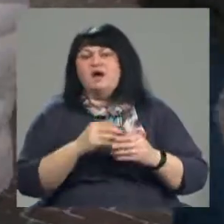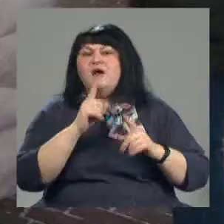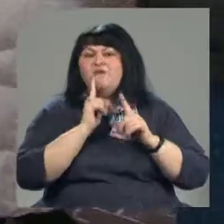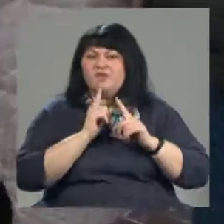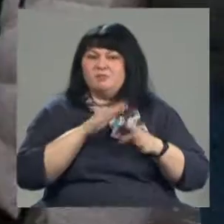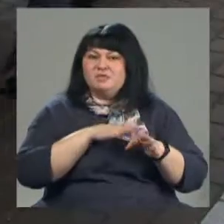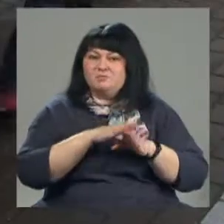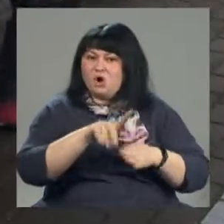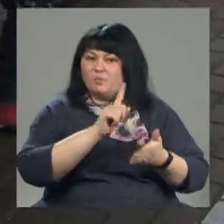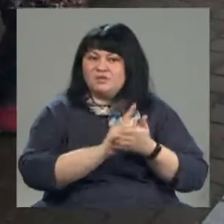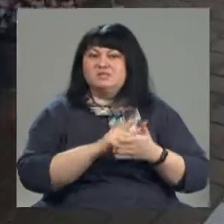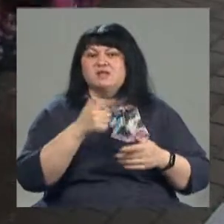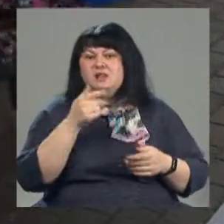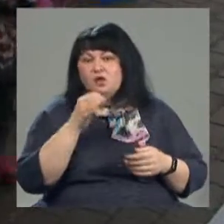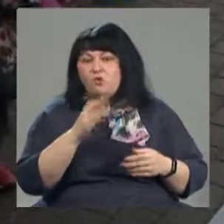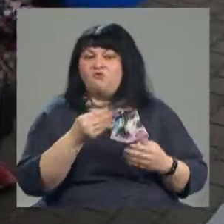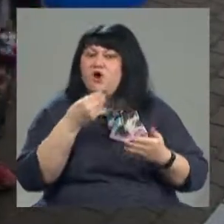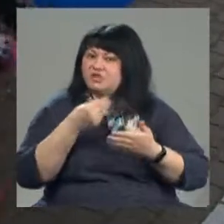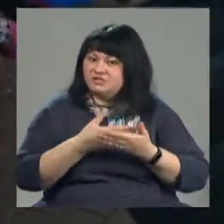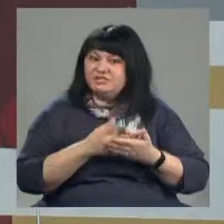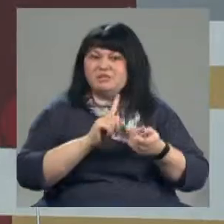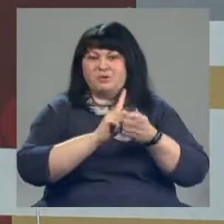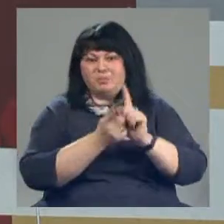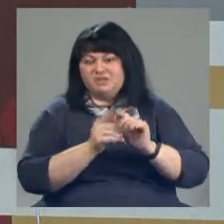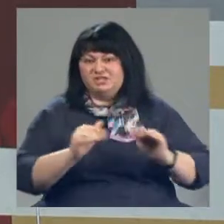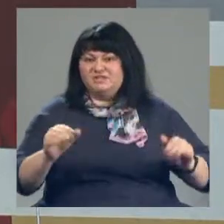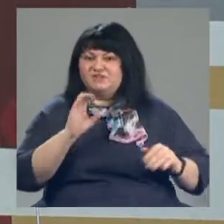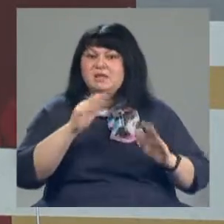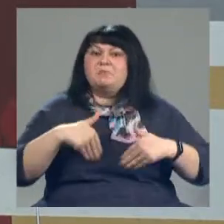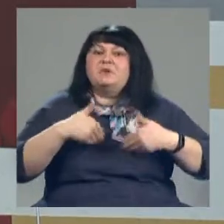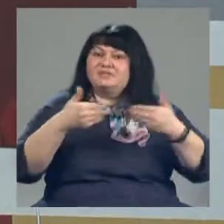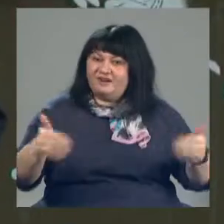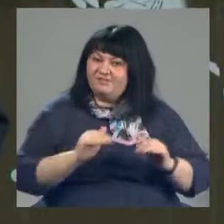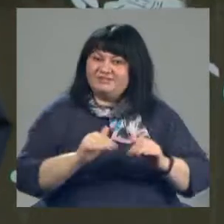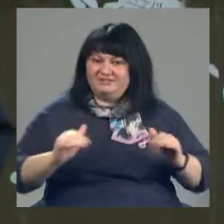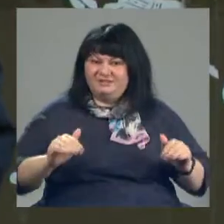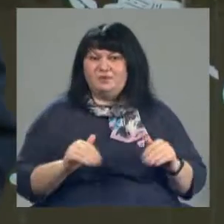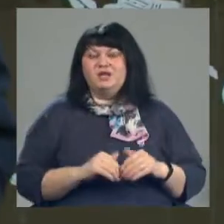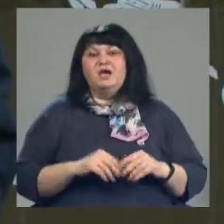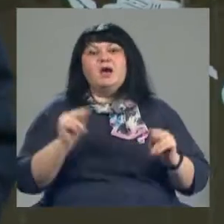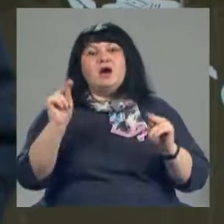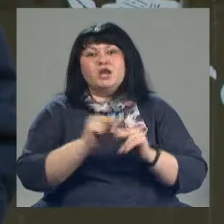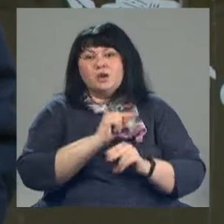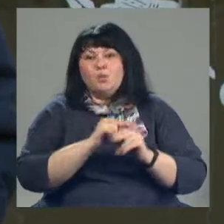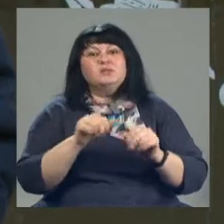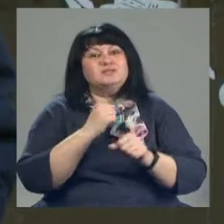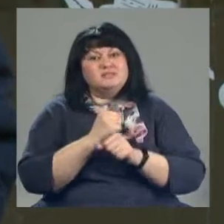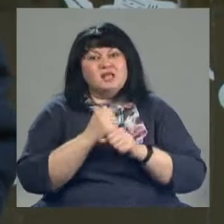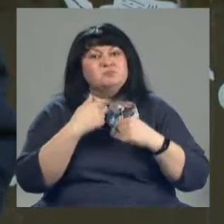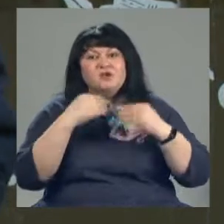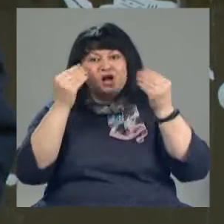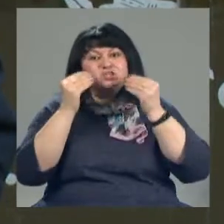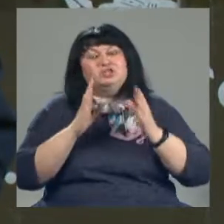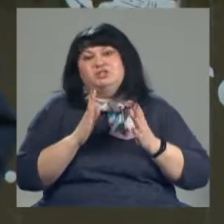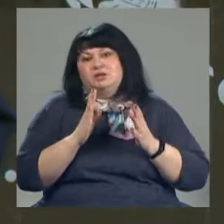губернатора Вячеслав Гладков оценил преображение детского сада и поздравил ребят. Ремонт сделан, мне кажется, с